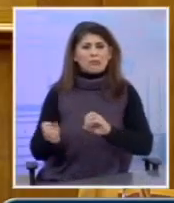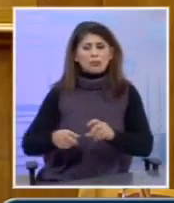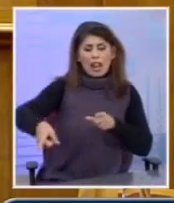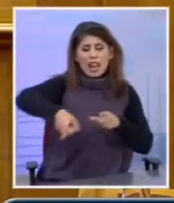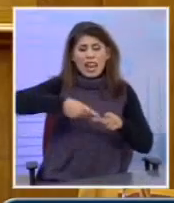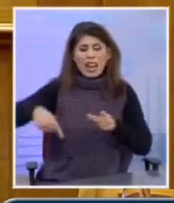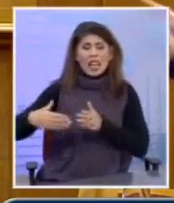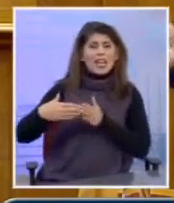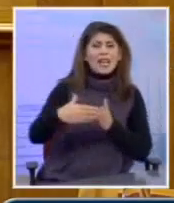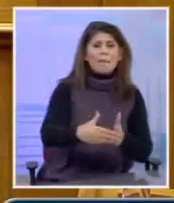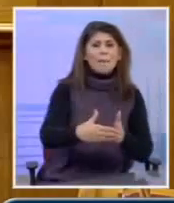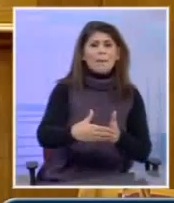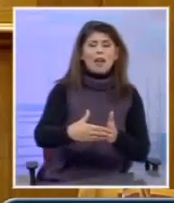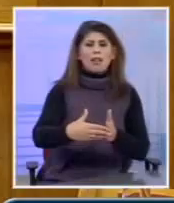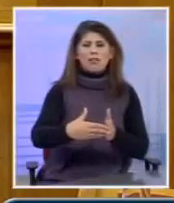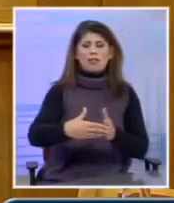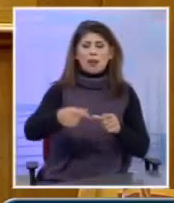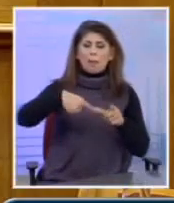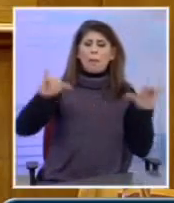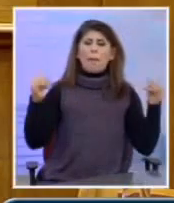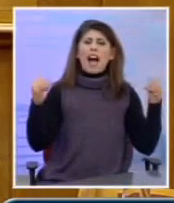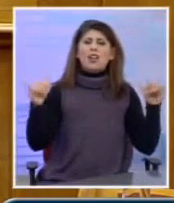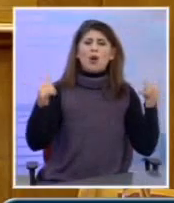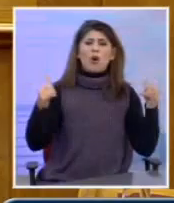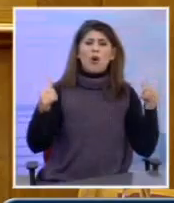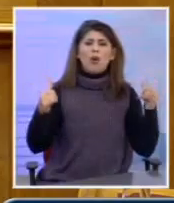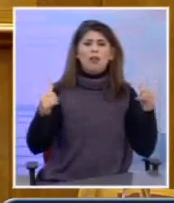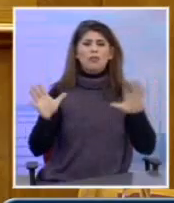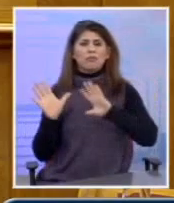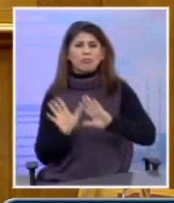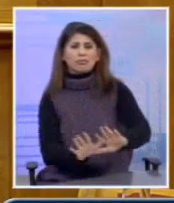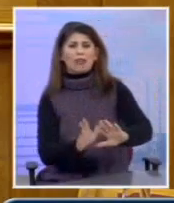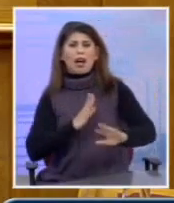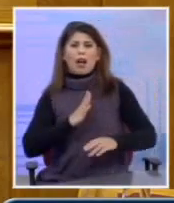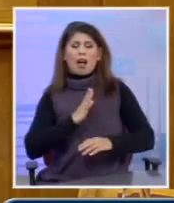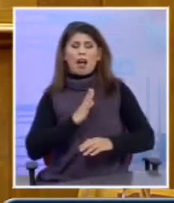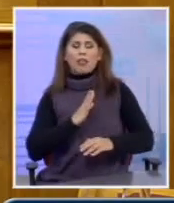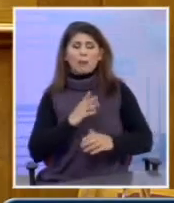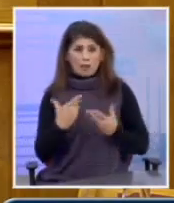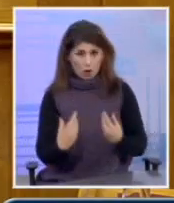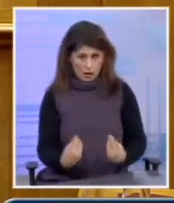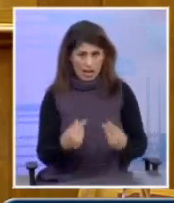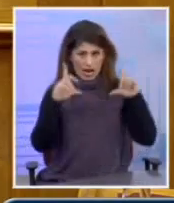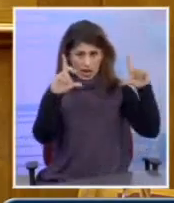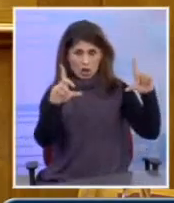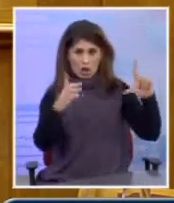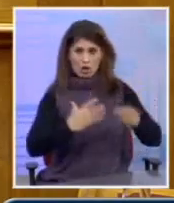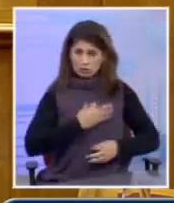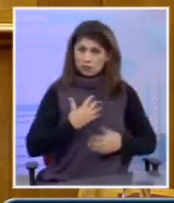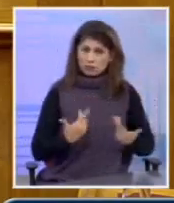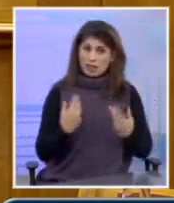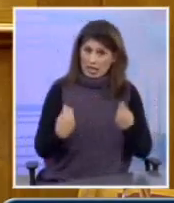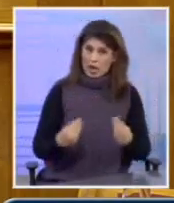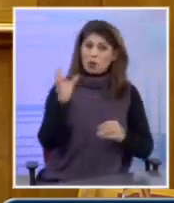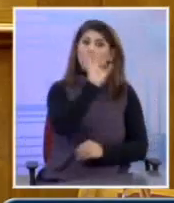λιμάνι, χύμα στα πάρκα της πόλης. Αυτή είναι μια καλή εικόνα, μια θετική εικόνα, μας τιμά, είναι καλό για τον